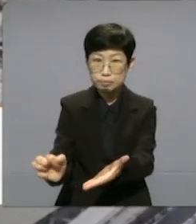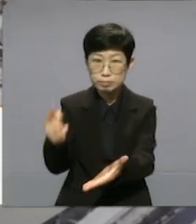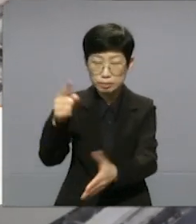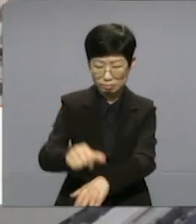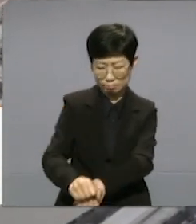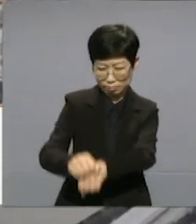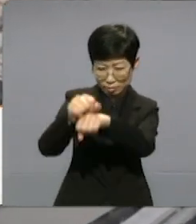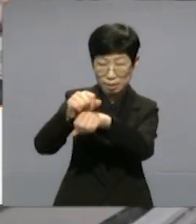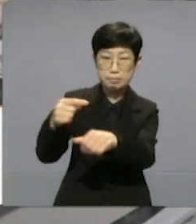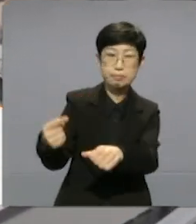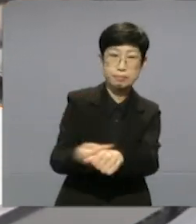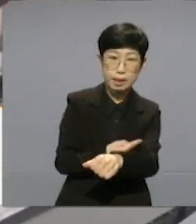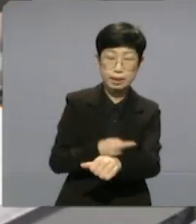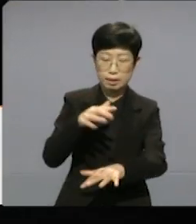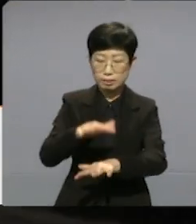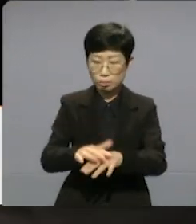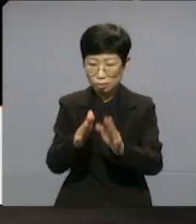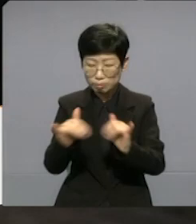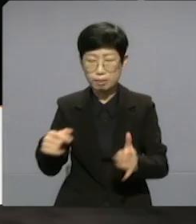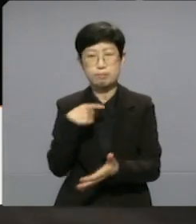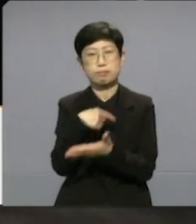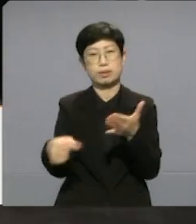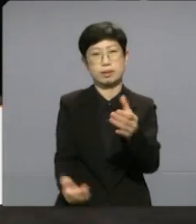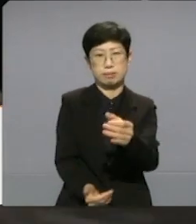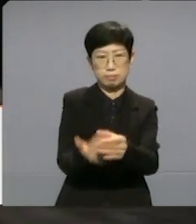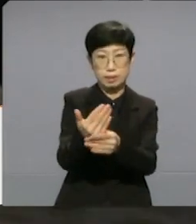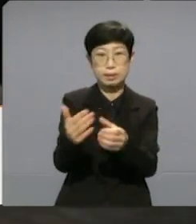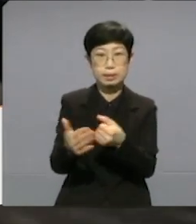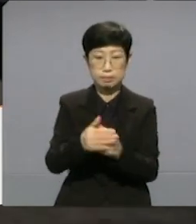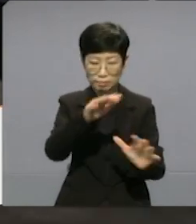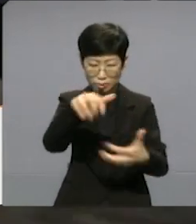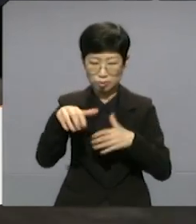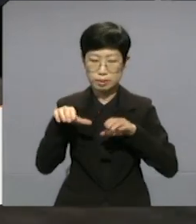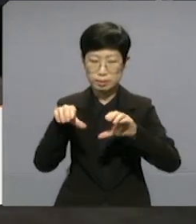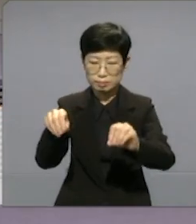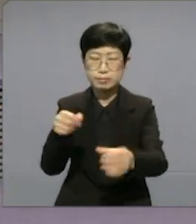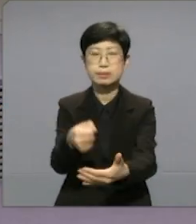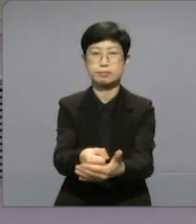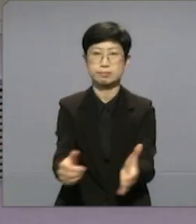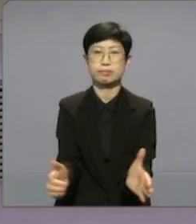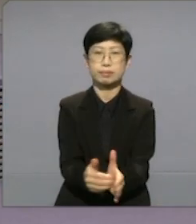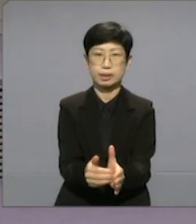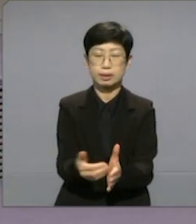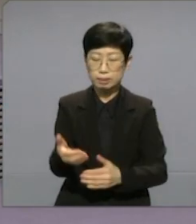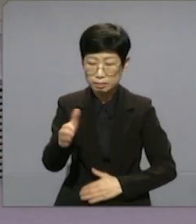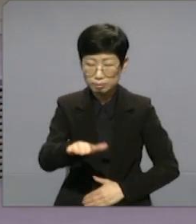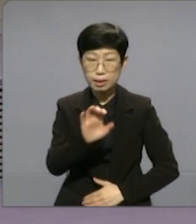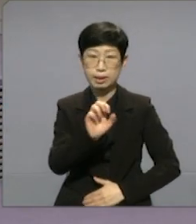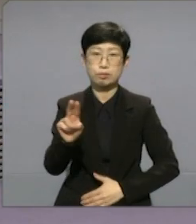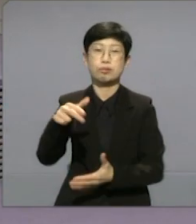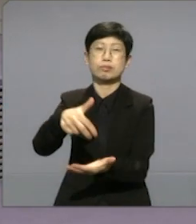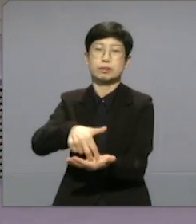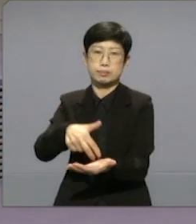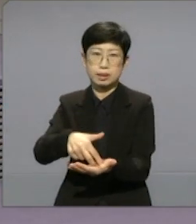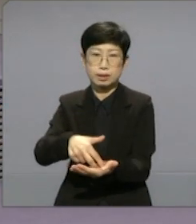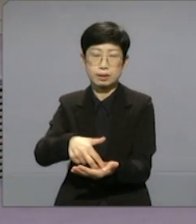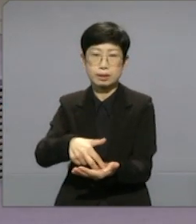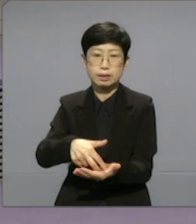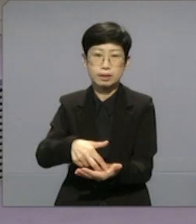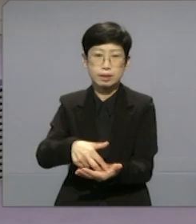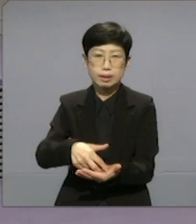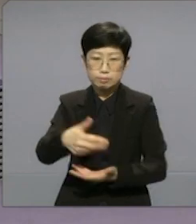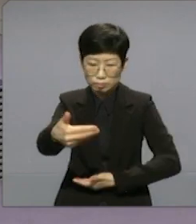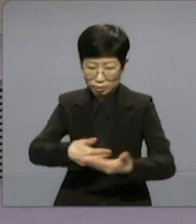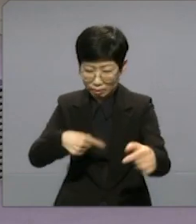결국 현재 농민들이 피해를 보고 있는 상황이 되자 수입 금지를 선택한 것입니다 하지만 이유는 이후 회원국의